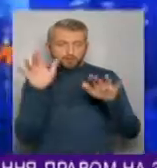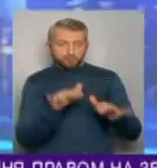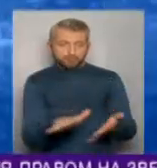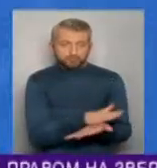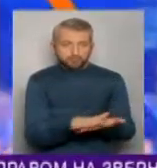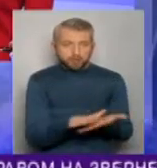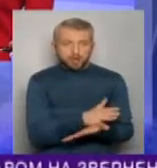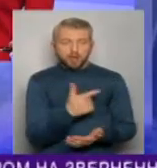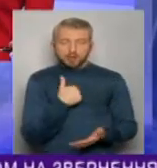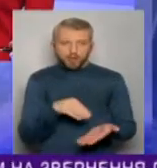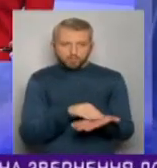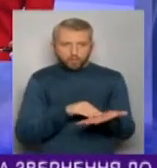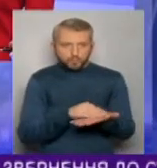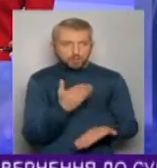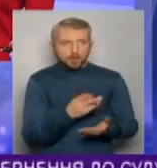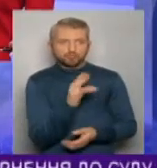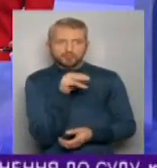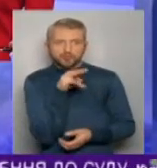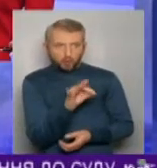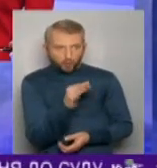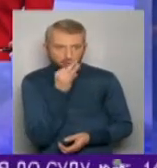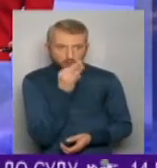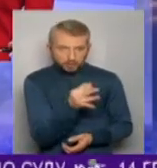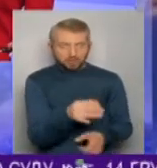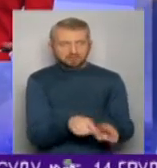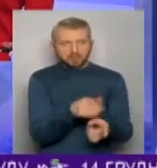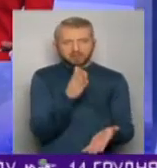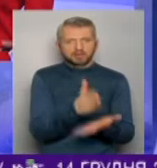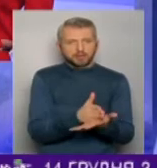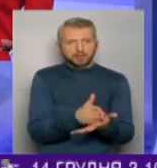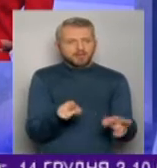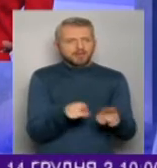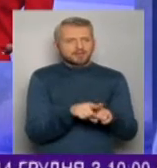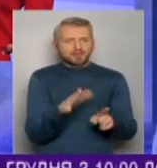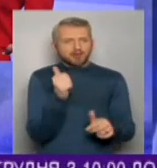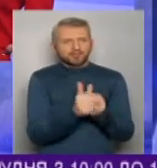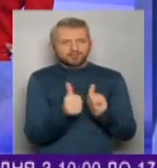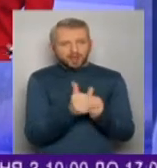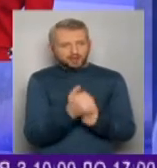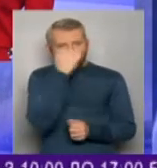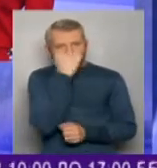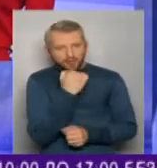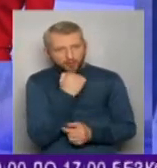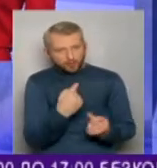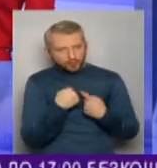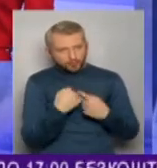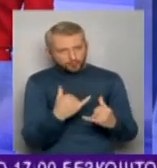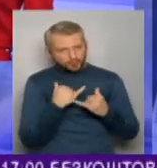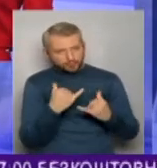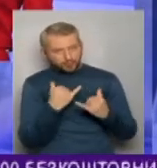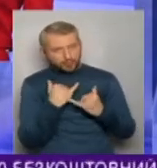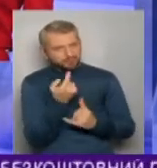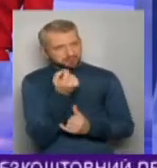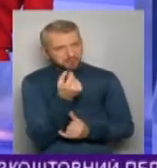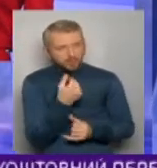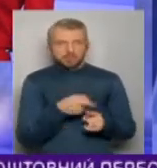я ще раз повторюю, це, якщо сказав Віталій Володимирович, то це так воно є. Не так часто ми отримуємо ці, правда, подяки, але якщо це, як говориться,